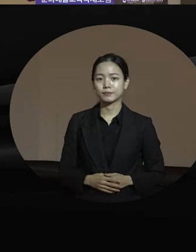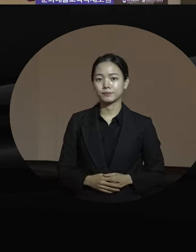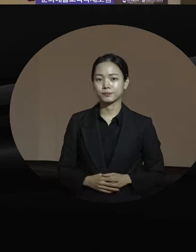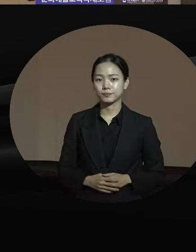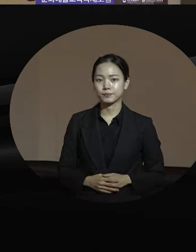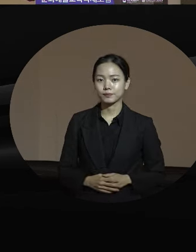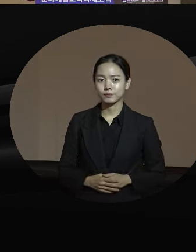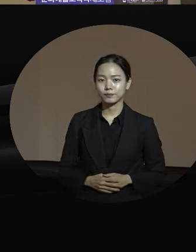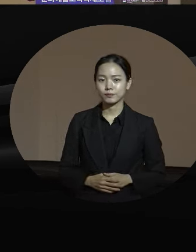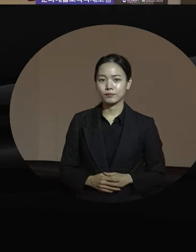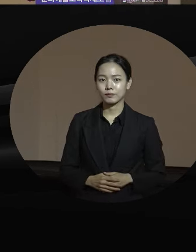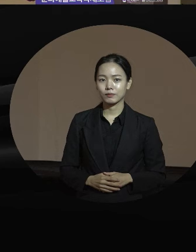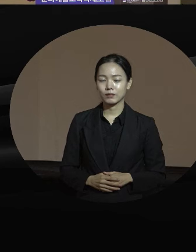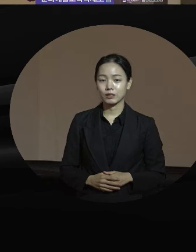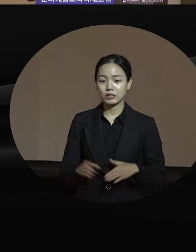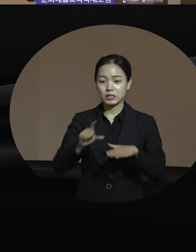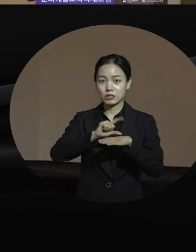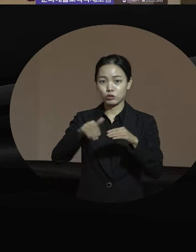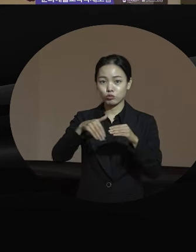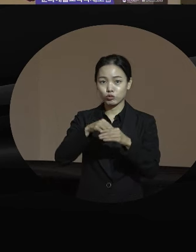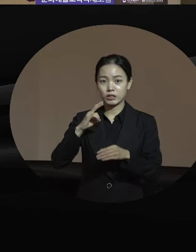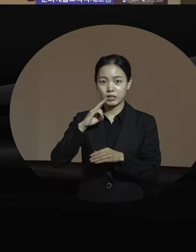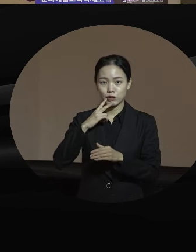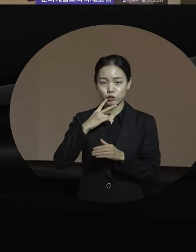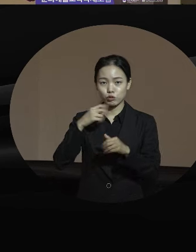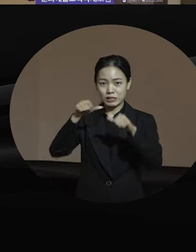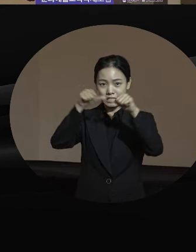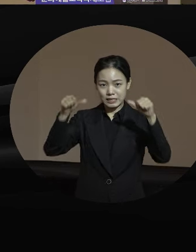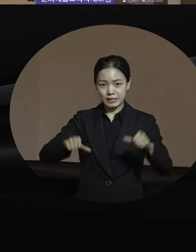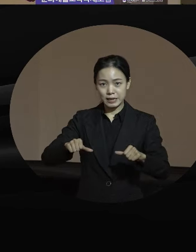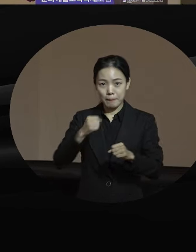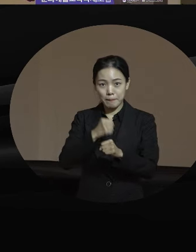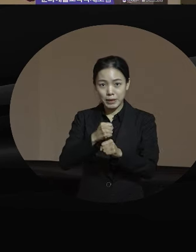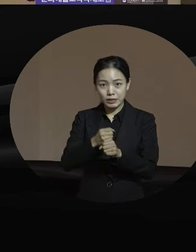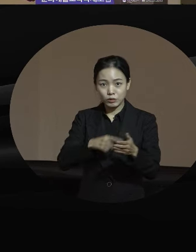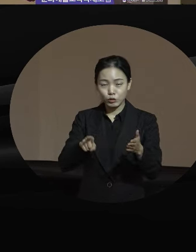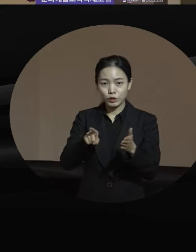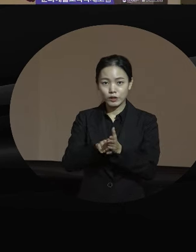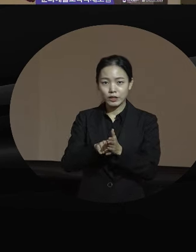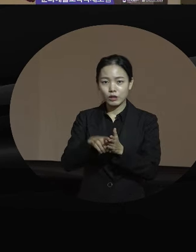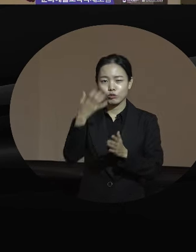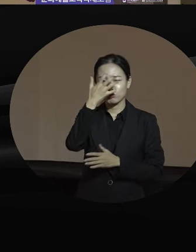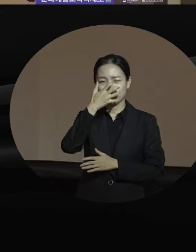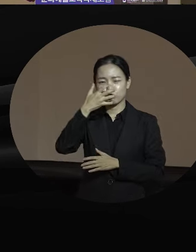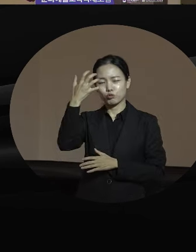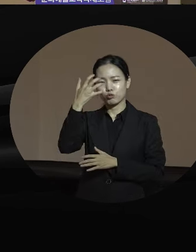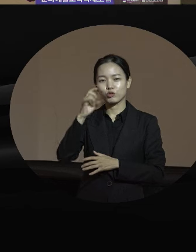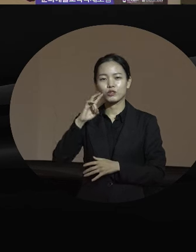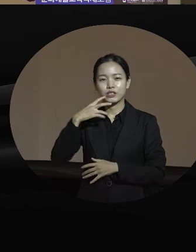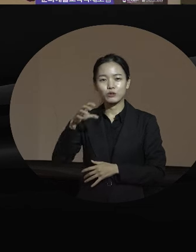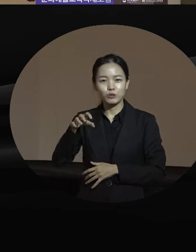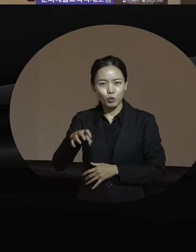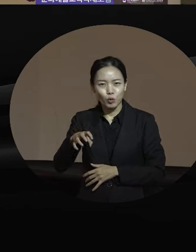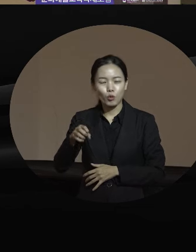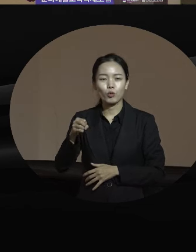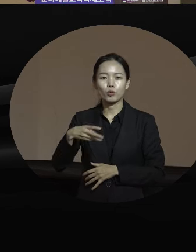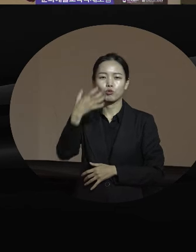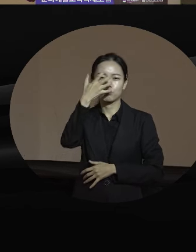특히 지역문화예술교육 생태계 조성을 위해서 중앙과 지자체가 추진한 꿈꾸는 예술터, 꿈의 오케스트라, 꿈의